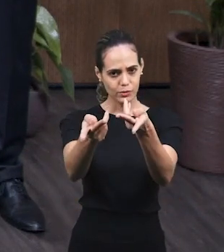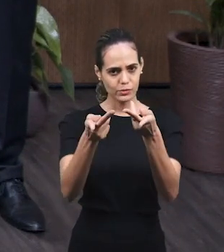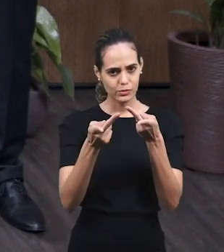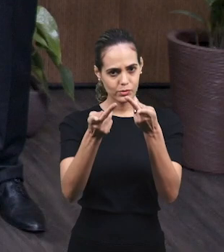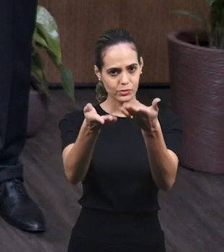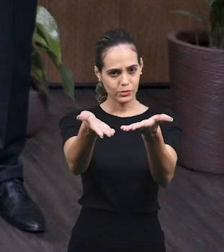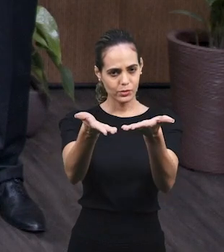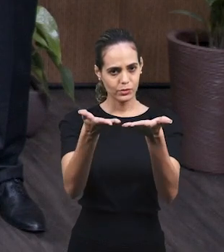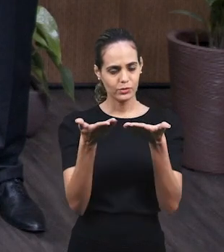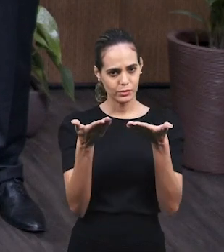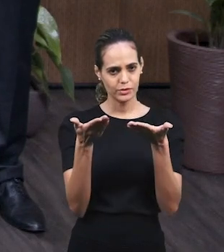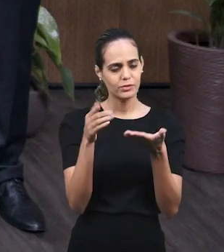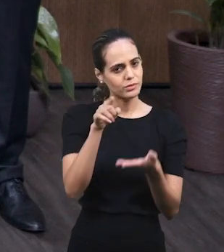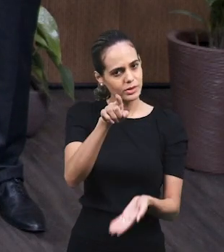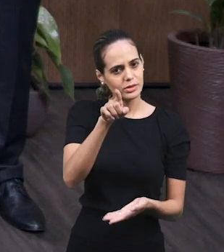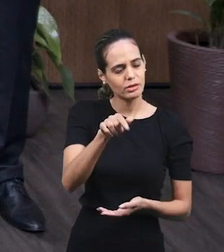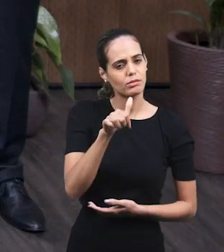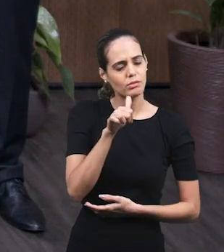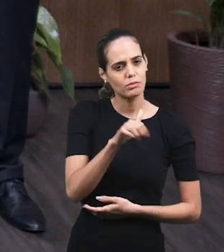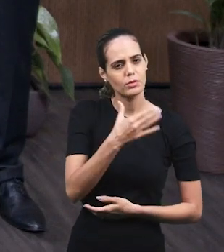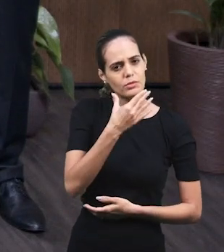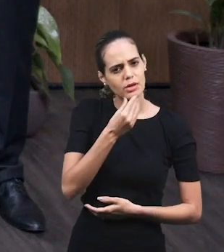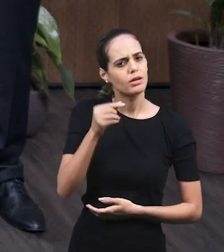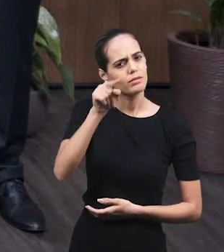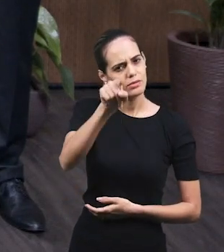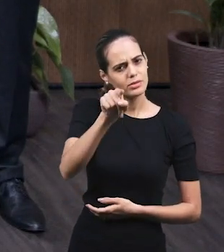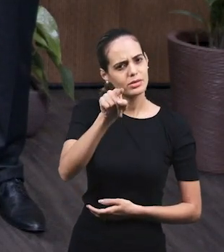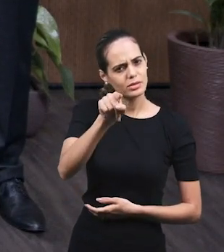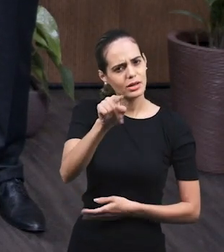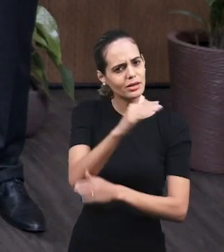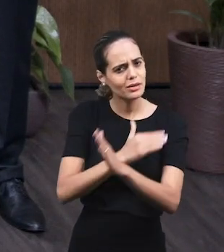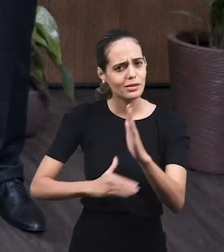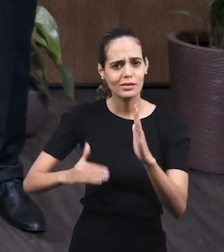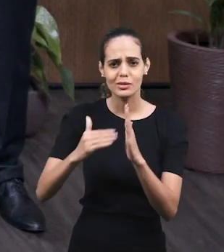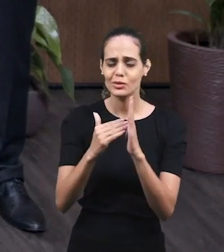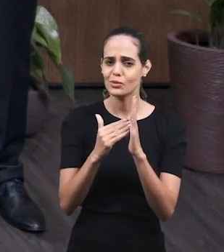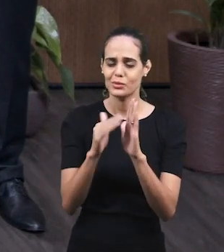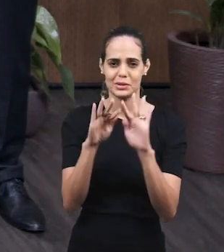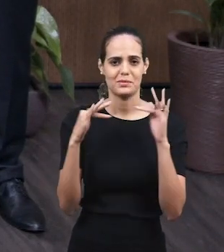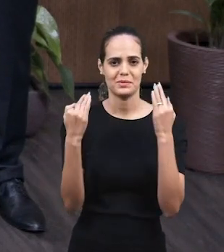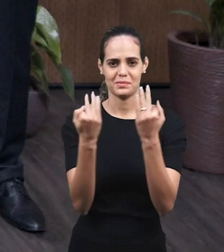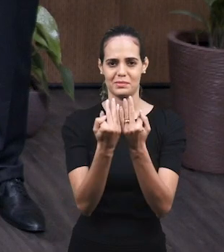Ensuite, nous allons entendre une louange. Je vous invite, vous,